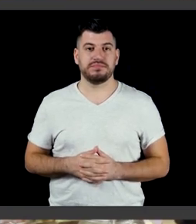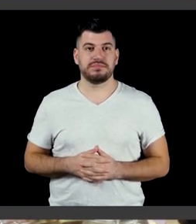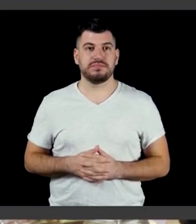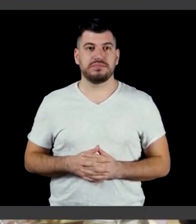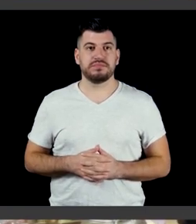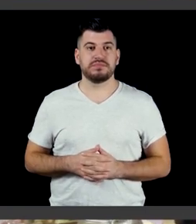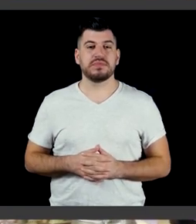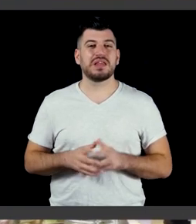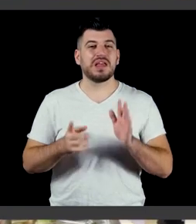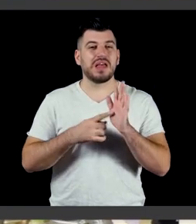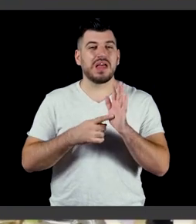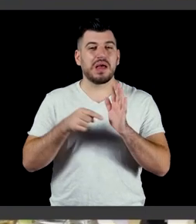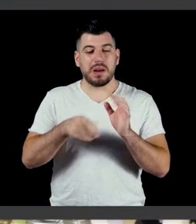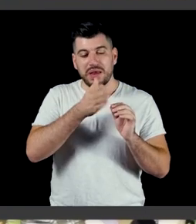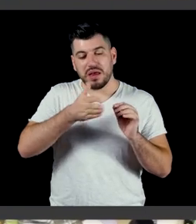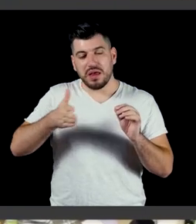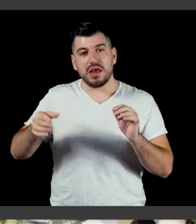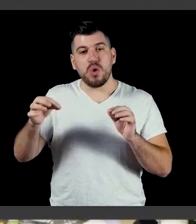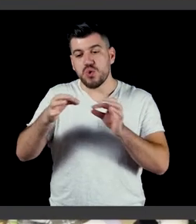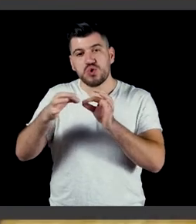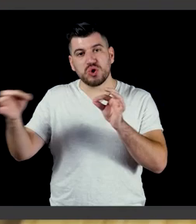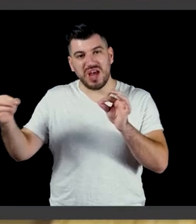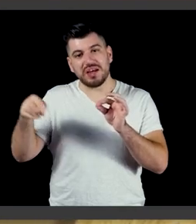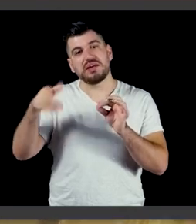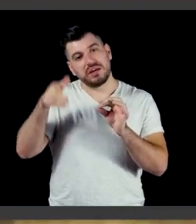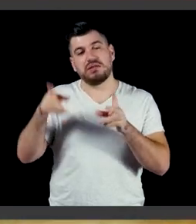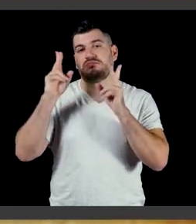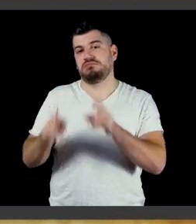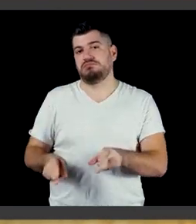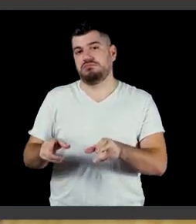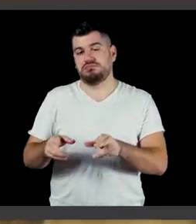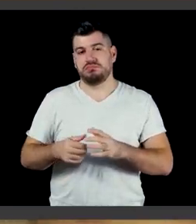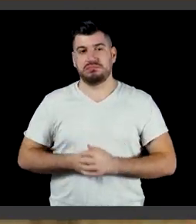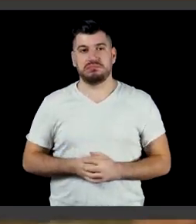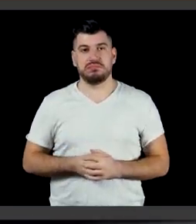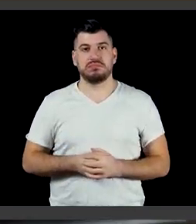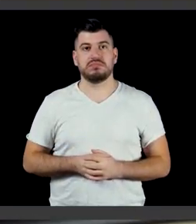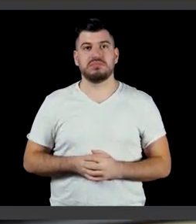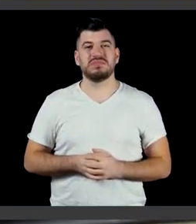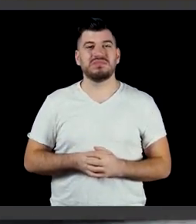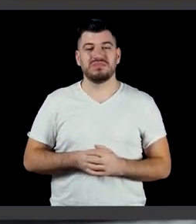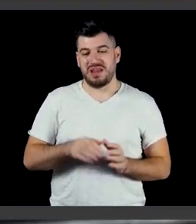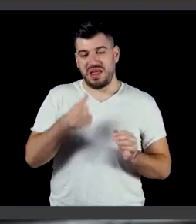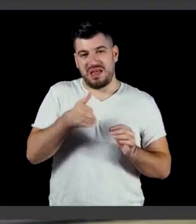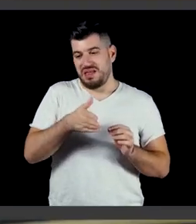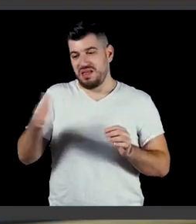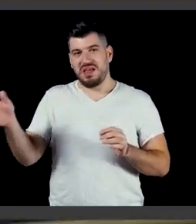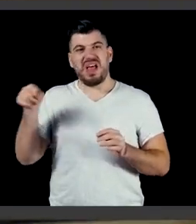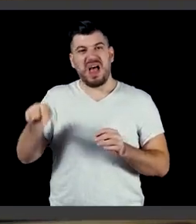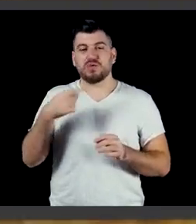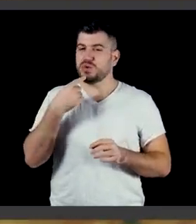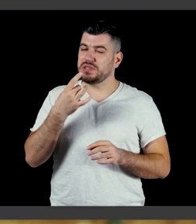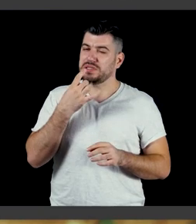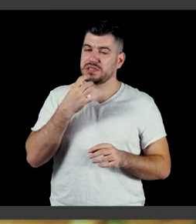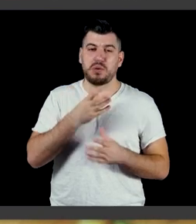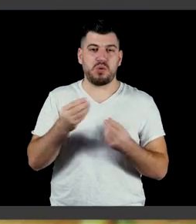μέχρι το σημείο που να φτάνει κοτσάνι και να μην τρώγεται. Από εδώ και μετά δεν το ακουμπάω γιατί είναι πολύ δύσκολο να το φάμε. Αυτό που θα κάνω είναι να βγάλω από